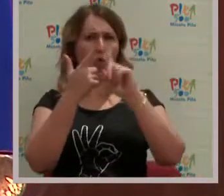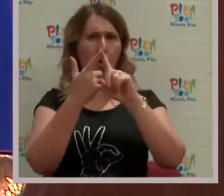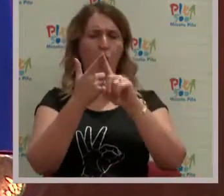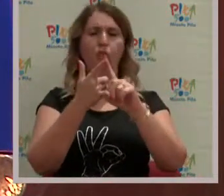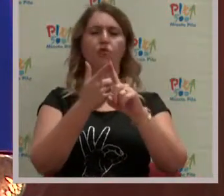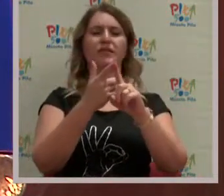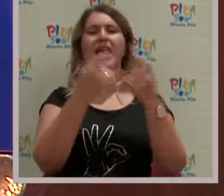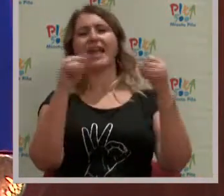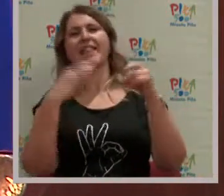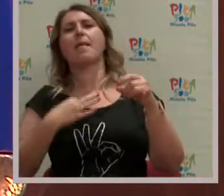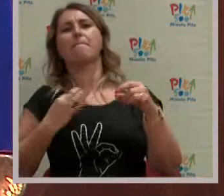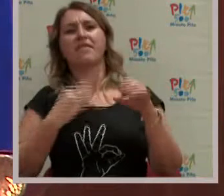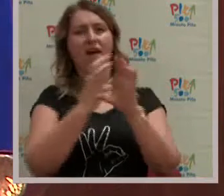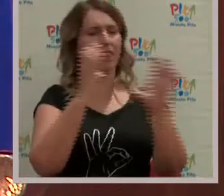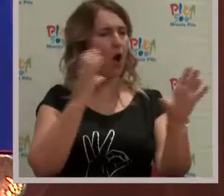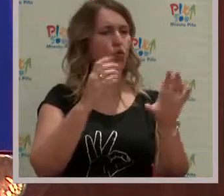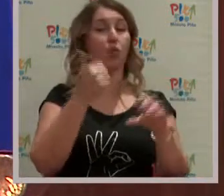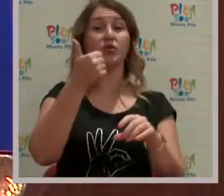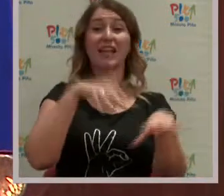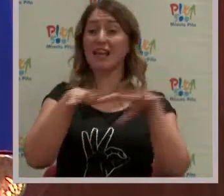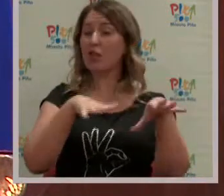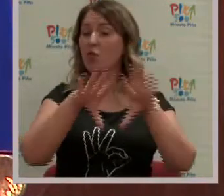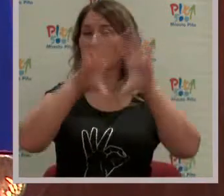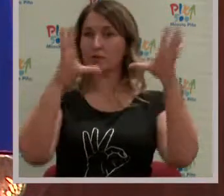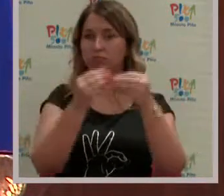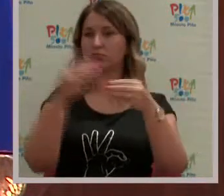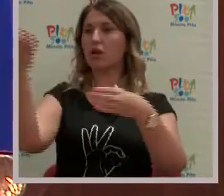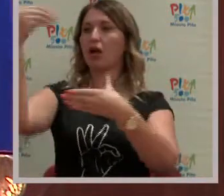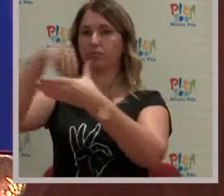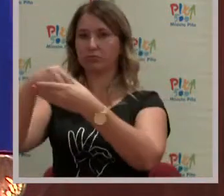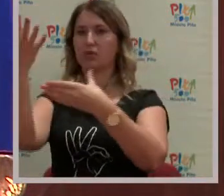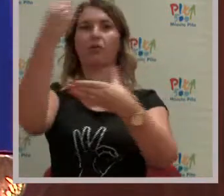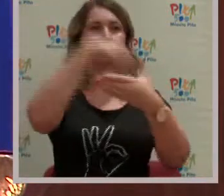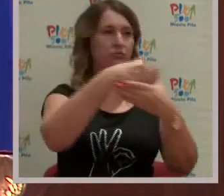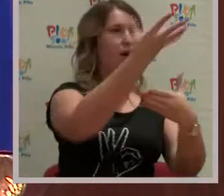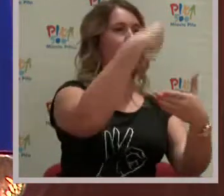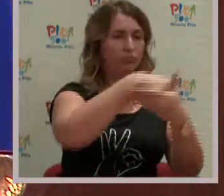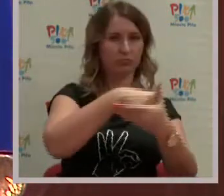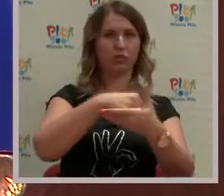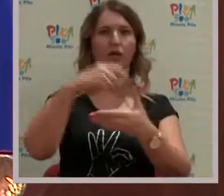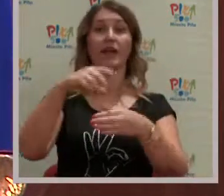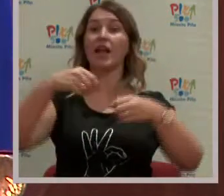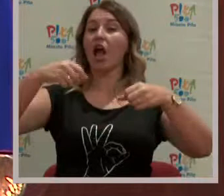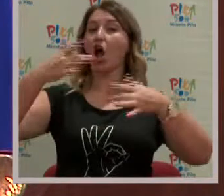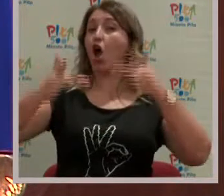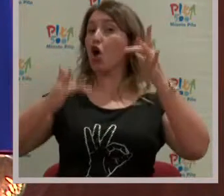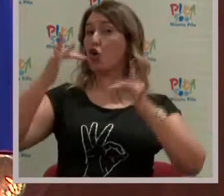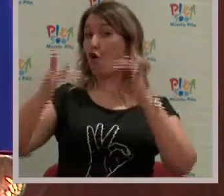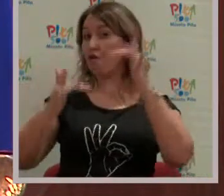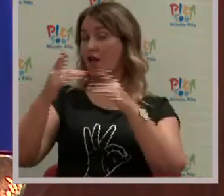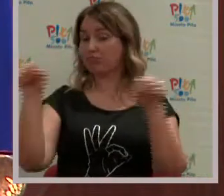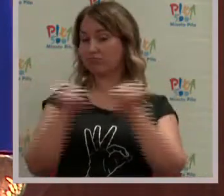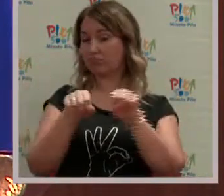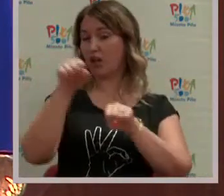naszej komunikacji miejskiej, a obok będzie jeszcze do tego centrum takie rowerowe z zadaszonymi